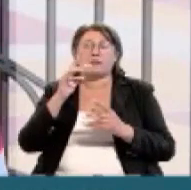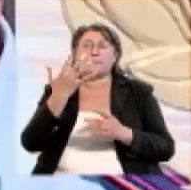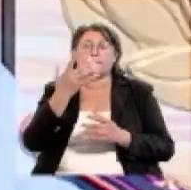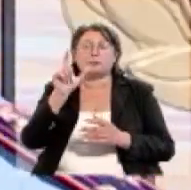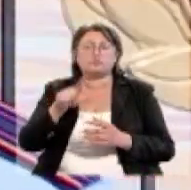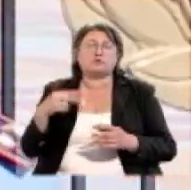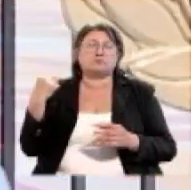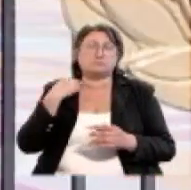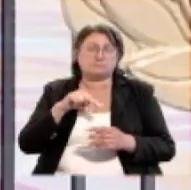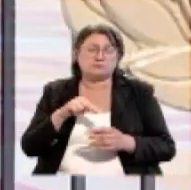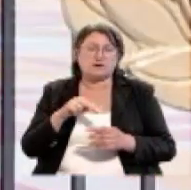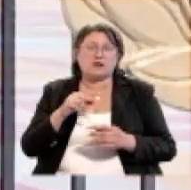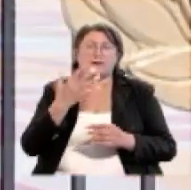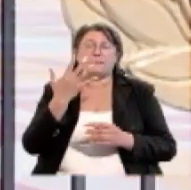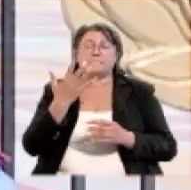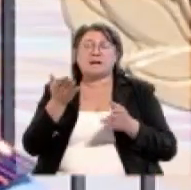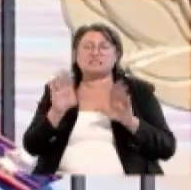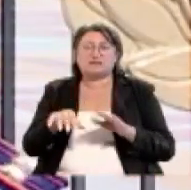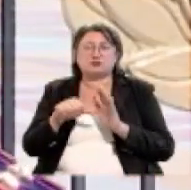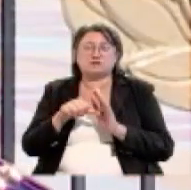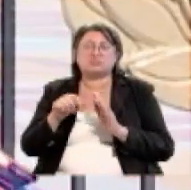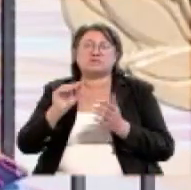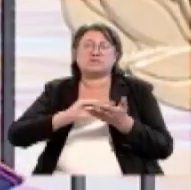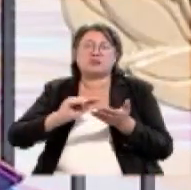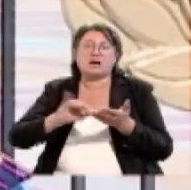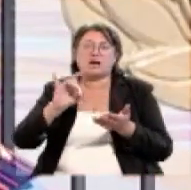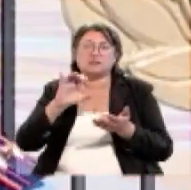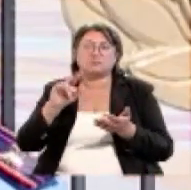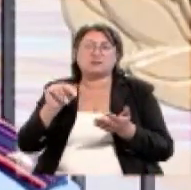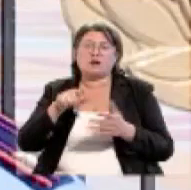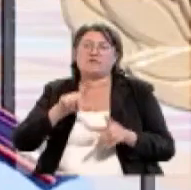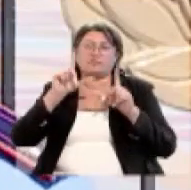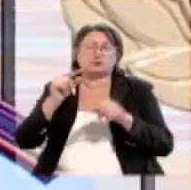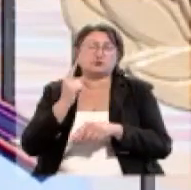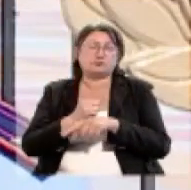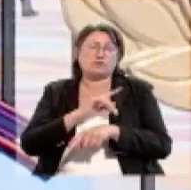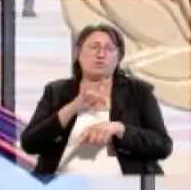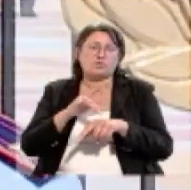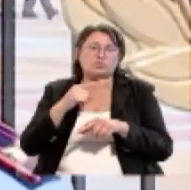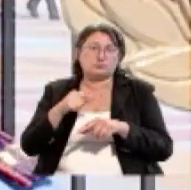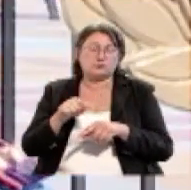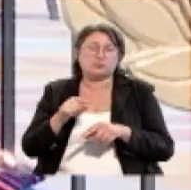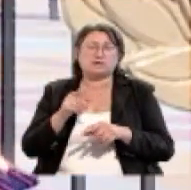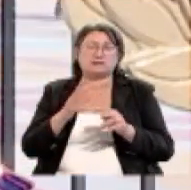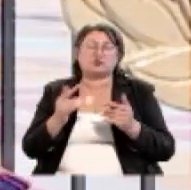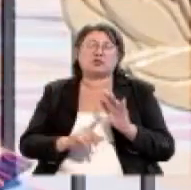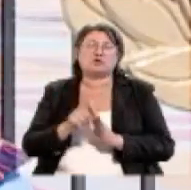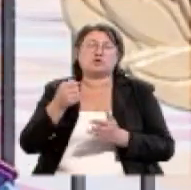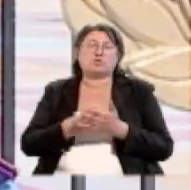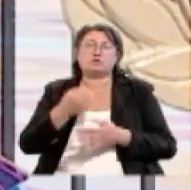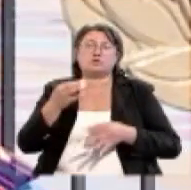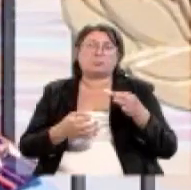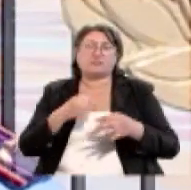под стражей. Қалғандарына қатысты еш қайда кетпеу туралы қолхат беру түріндегі болтартпау шарасы қабылданды. Қазақстан Республикасының